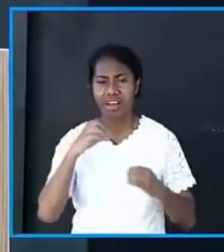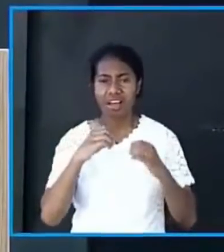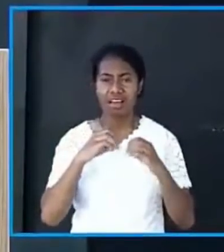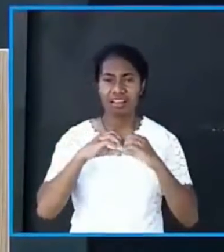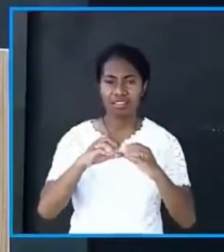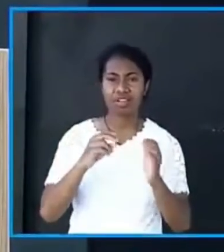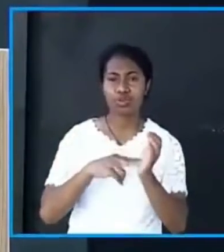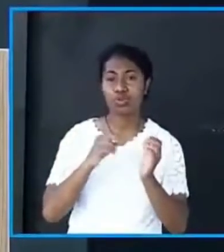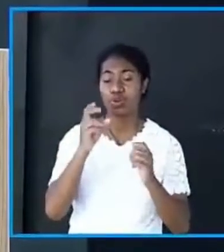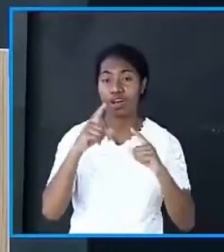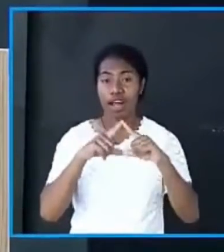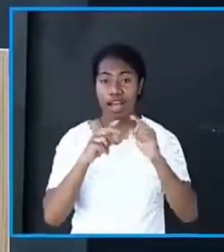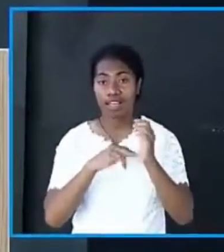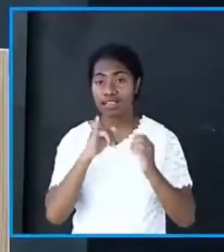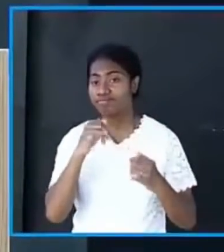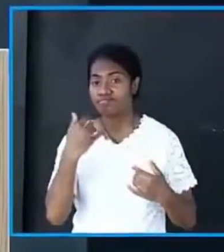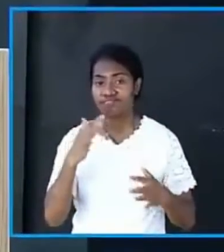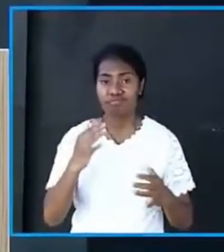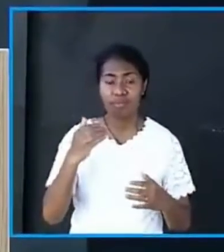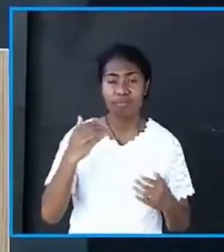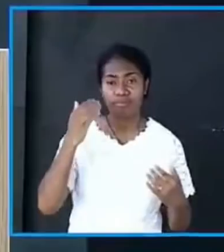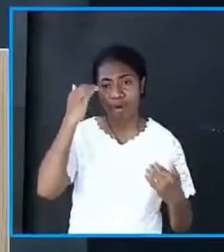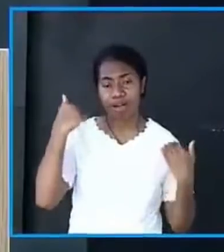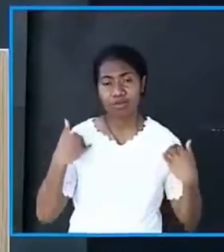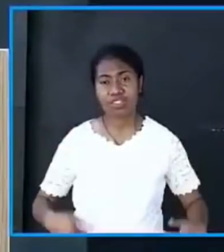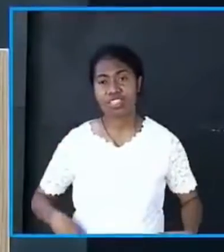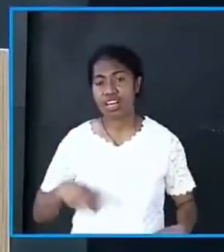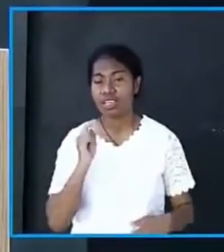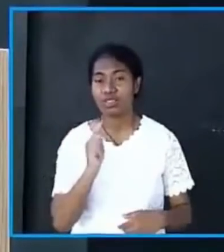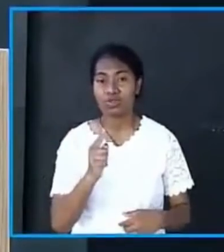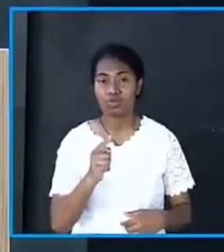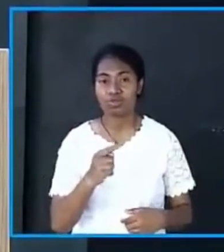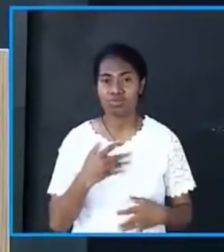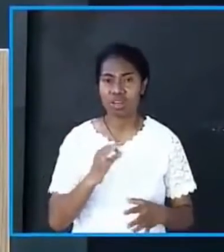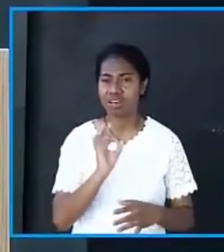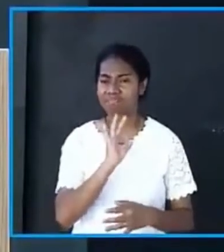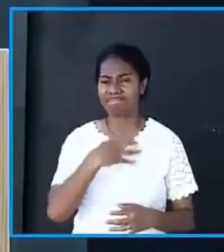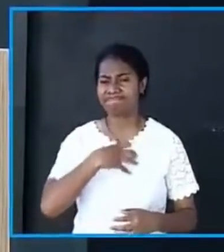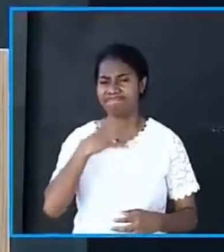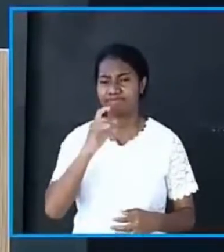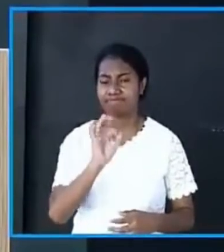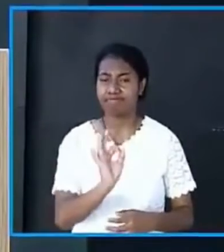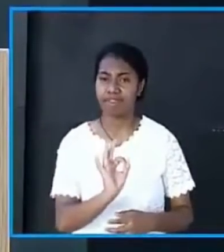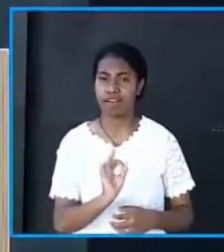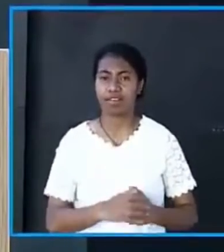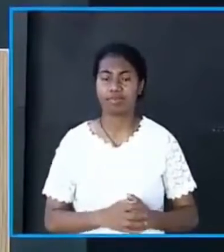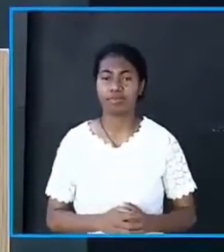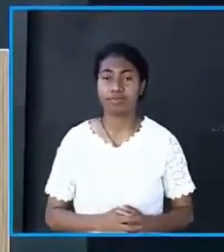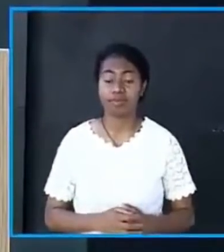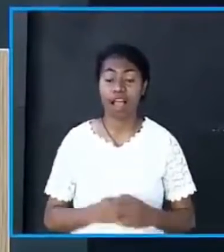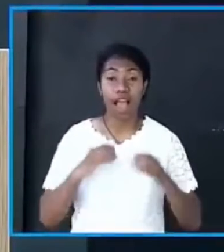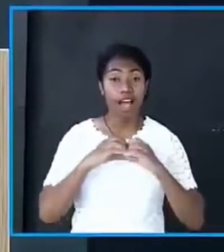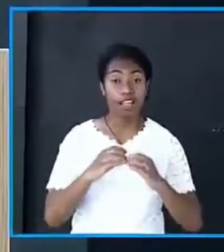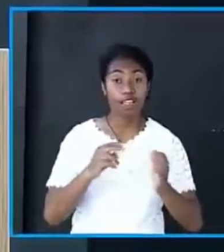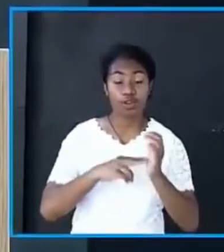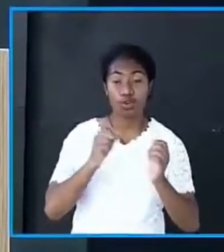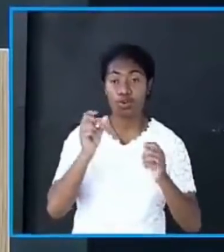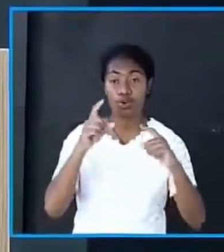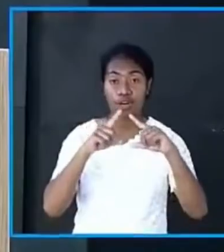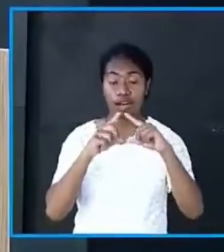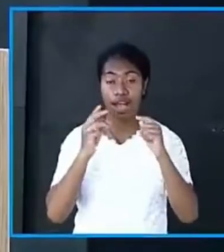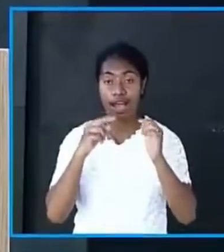Karena manusia sudah jatuh hati nuraninya ikut tercemar sehingga kadang-kadang hati nurani kita